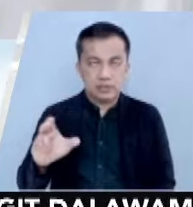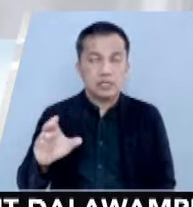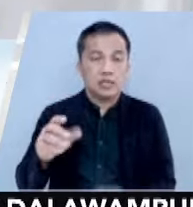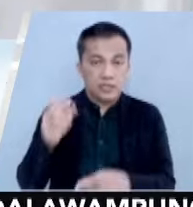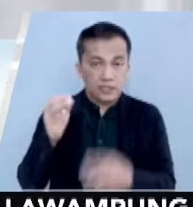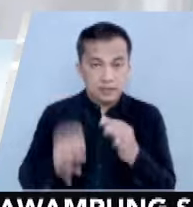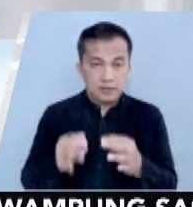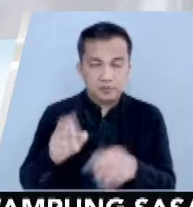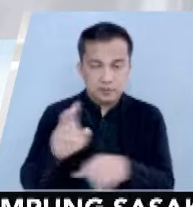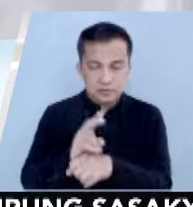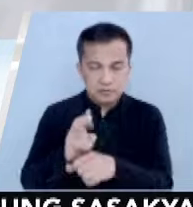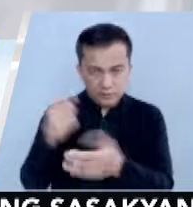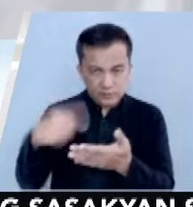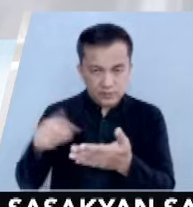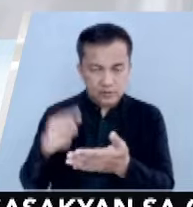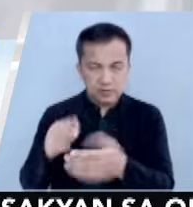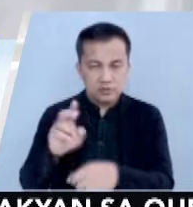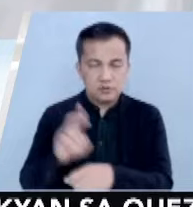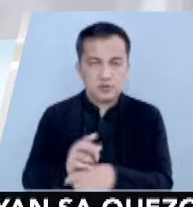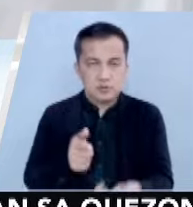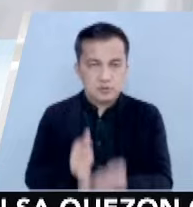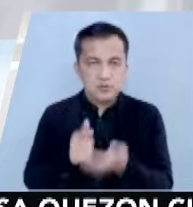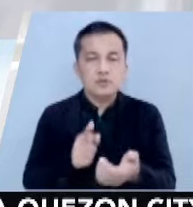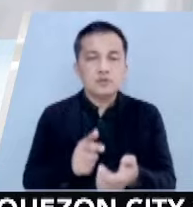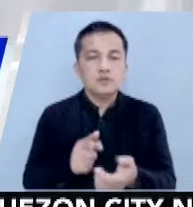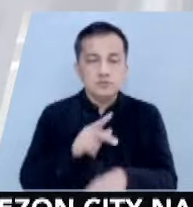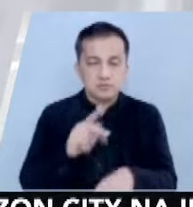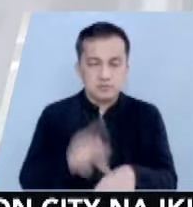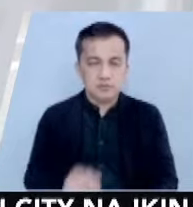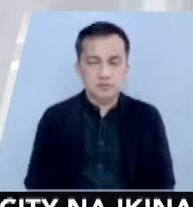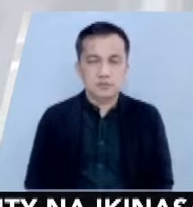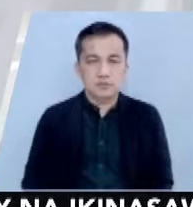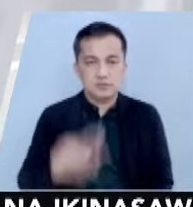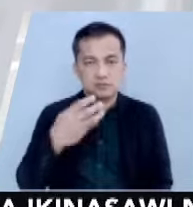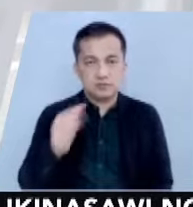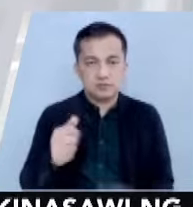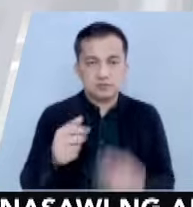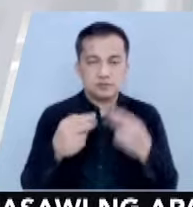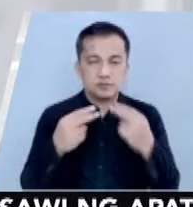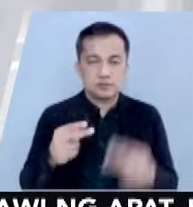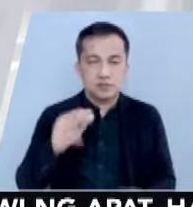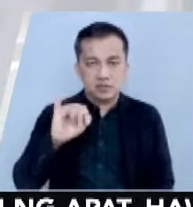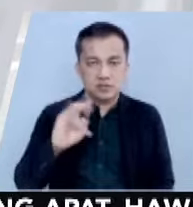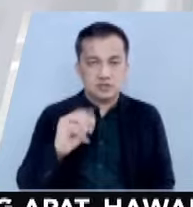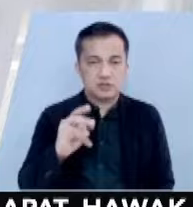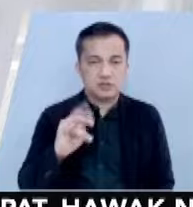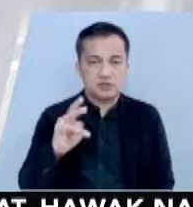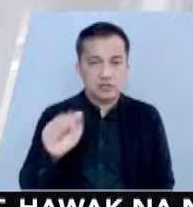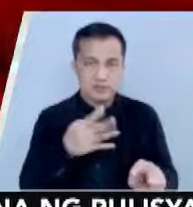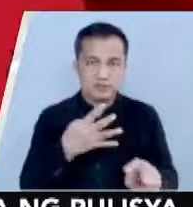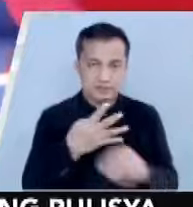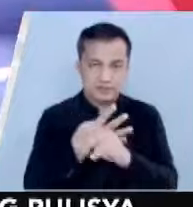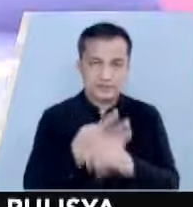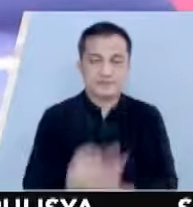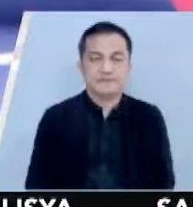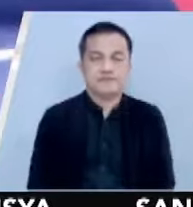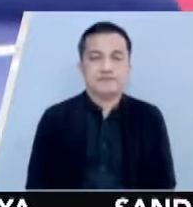anumang shooting incident sa bansa. Para sa GMA Integrated News, John Consulta, nakatutok 24 oras.